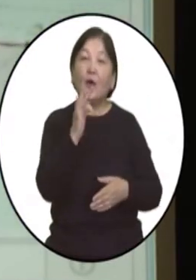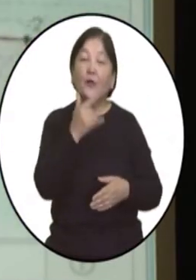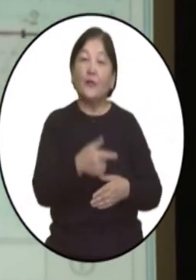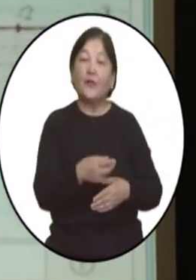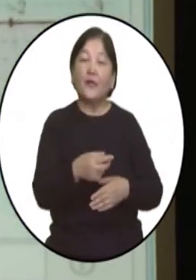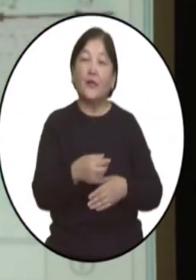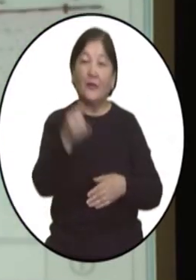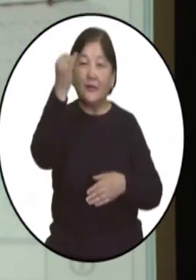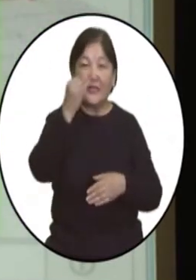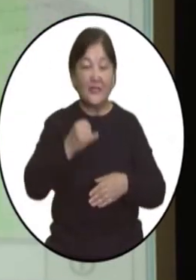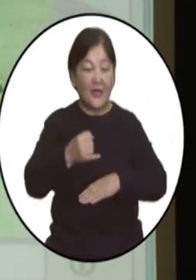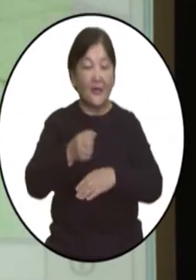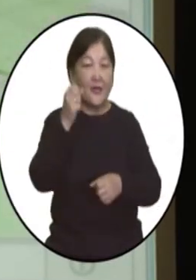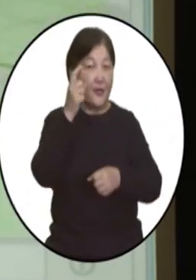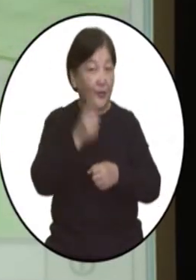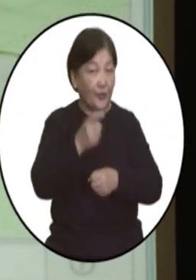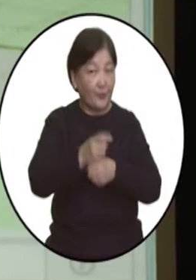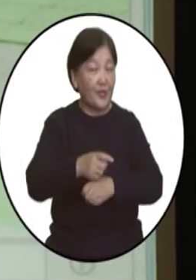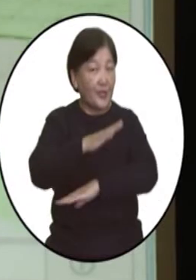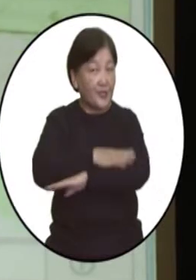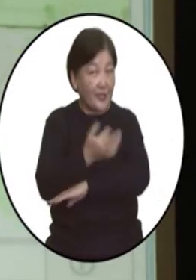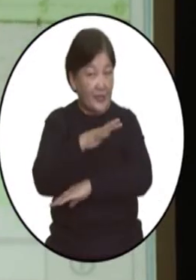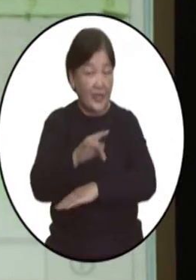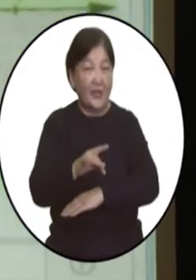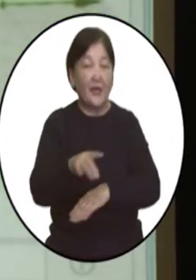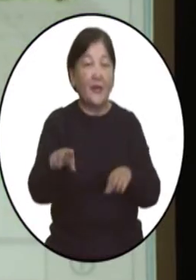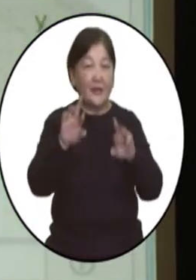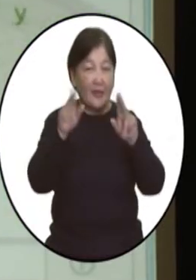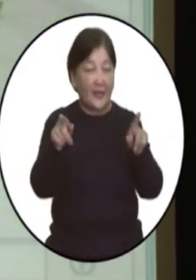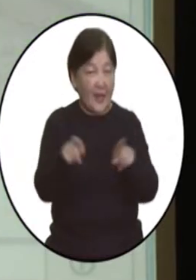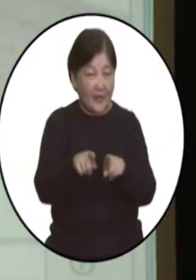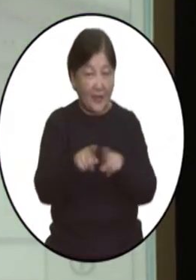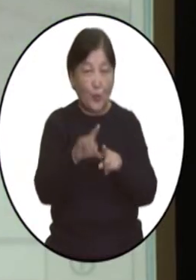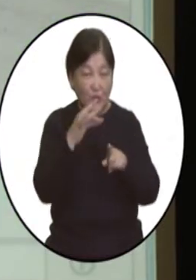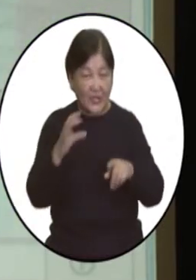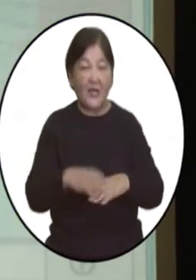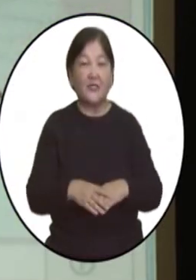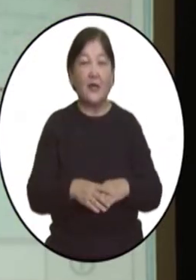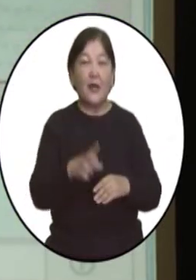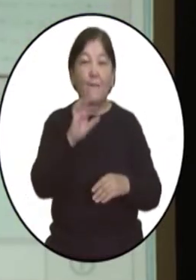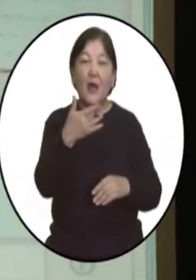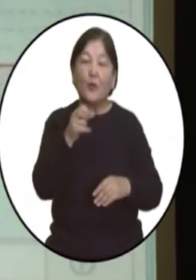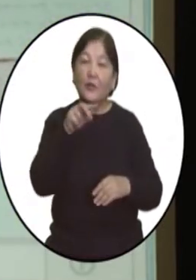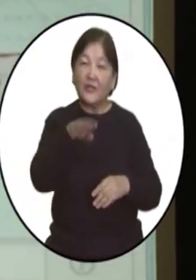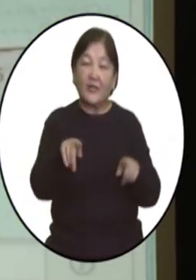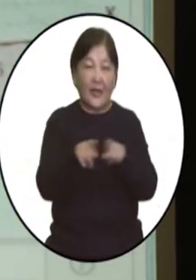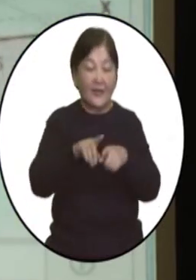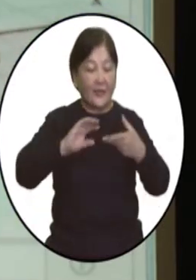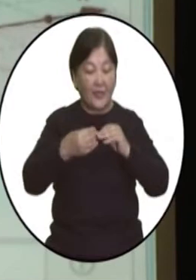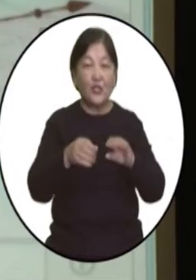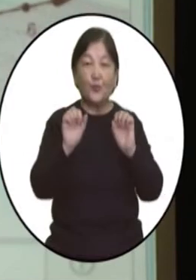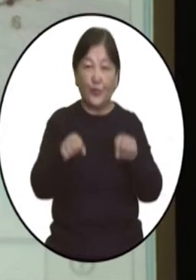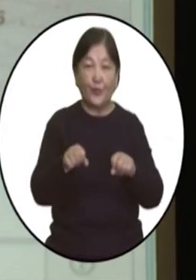дизайн технологийн хичээлтэй бол яг адилхан учраас байгуултыг бол яг адилаар хийж болдог байх